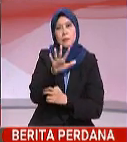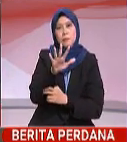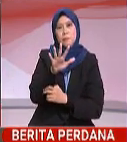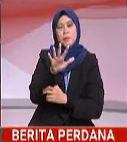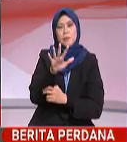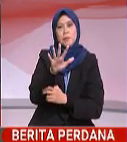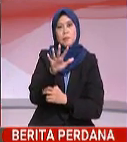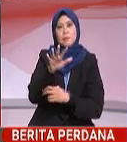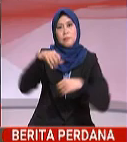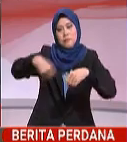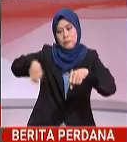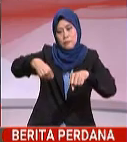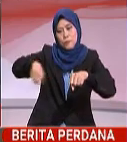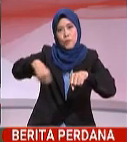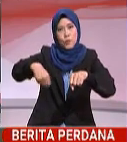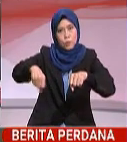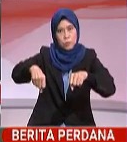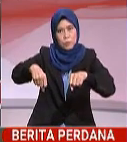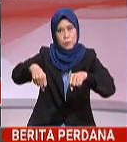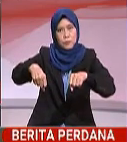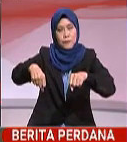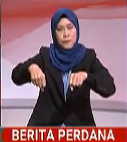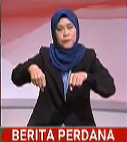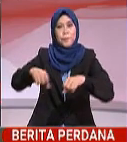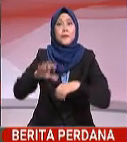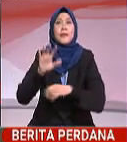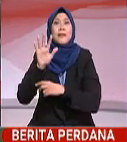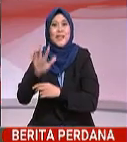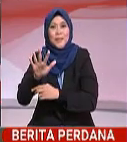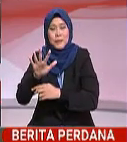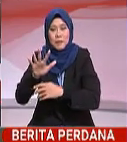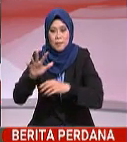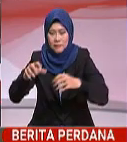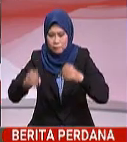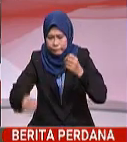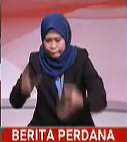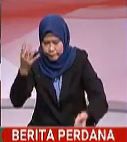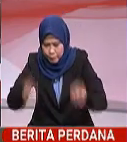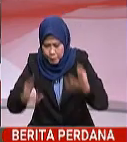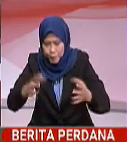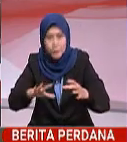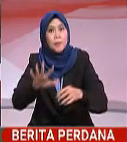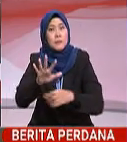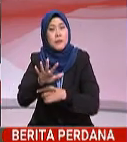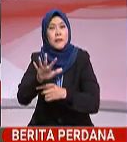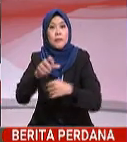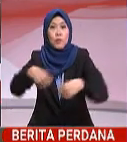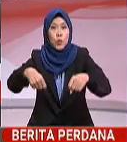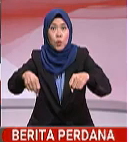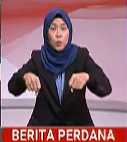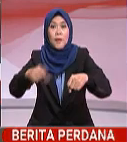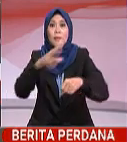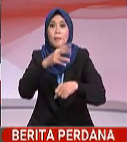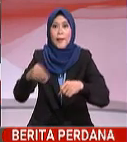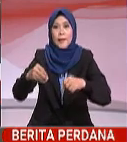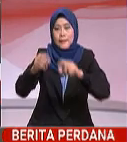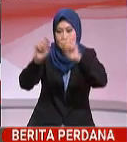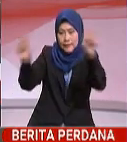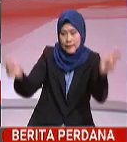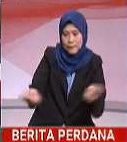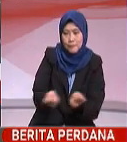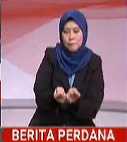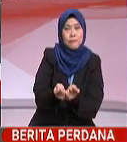buah motosikal, 5 buah rangka motosikal dan sepasang rim